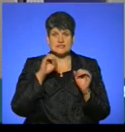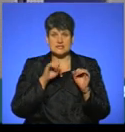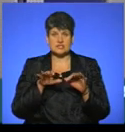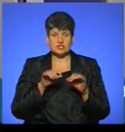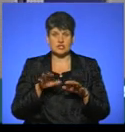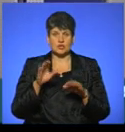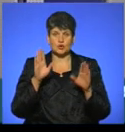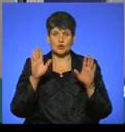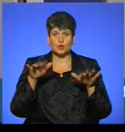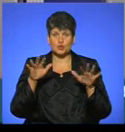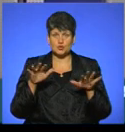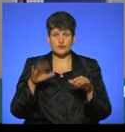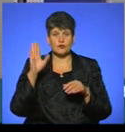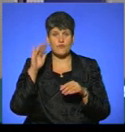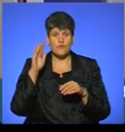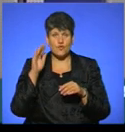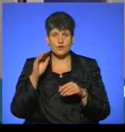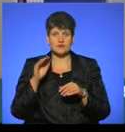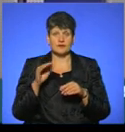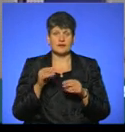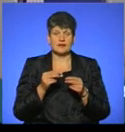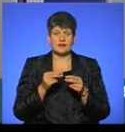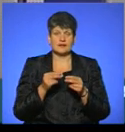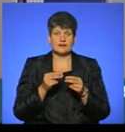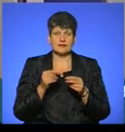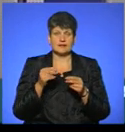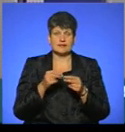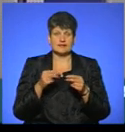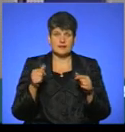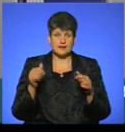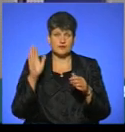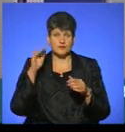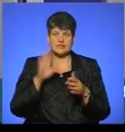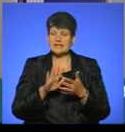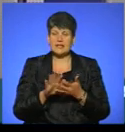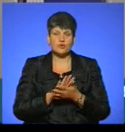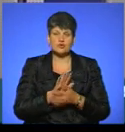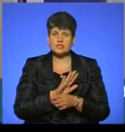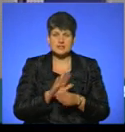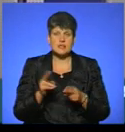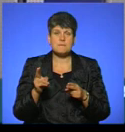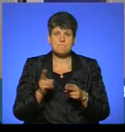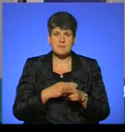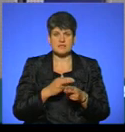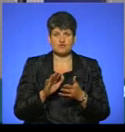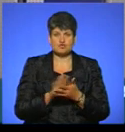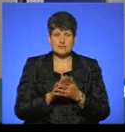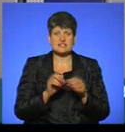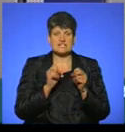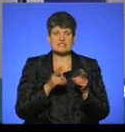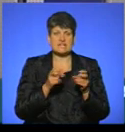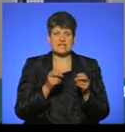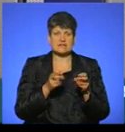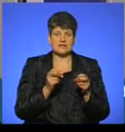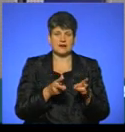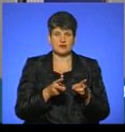дощові води і талі води, на жаль, не очищаються і без очистки скидаються